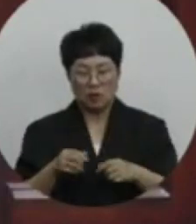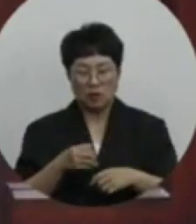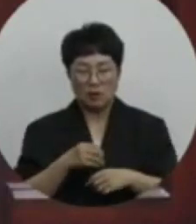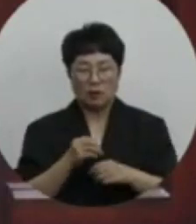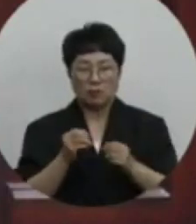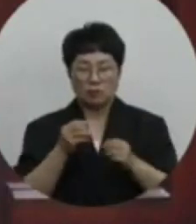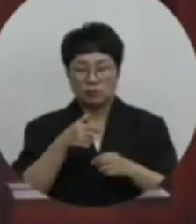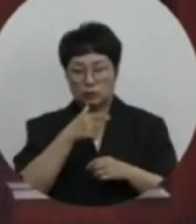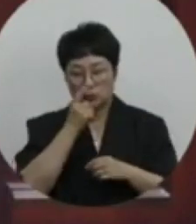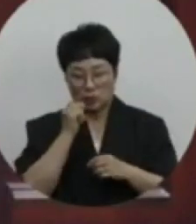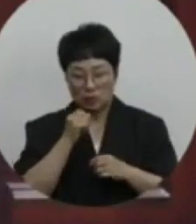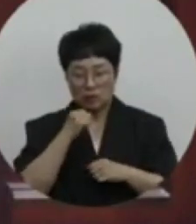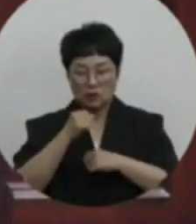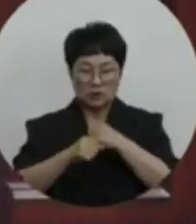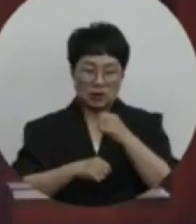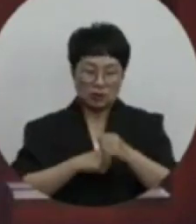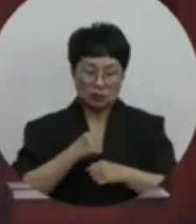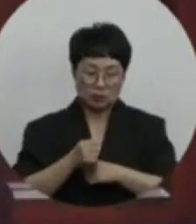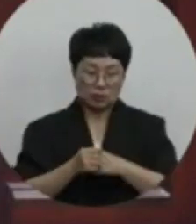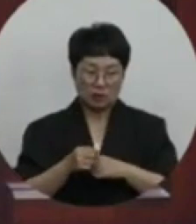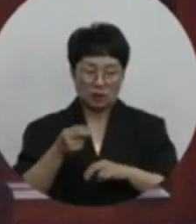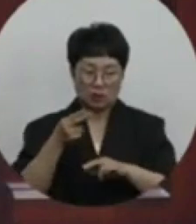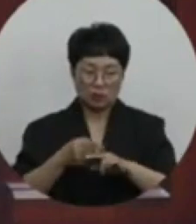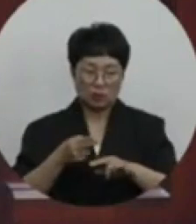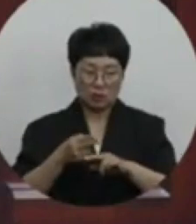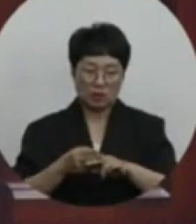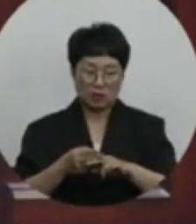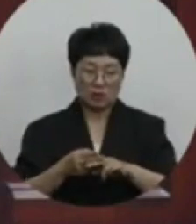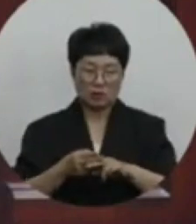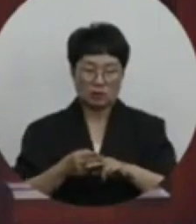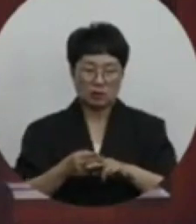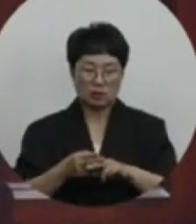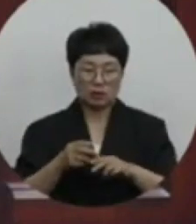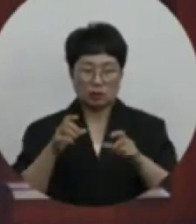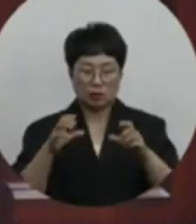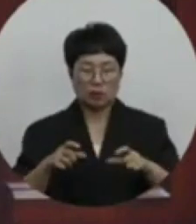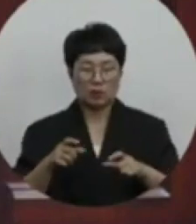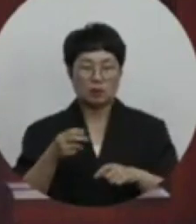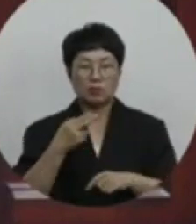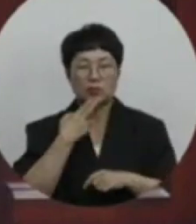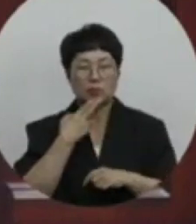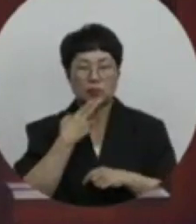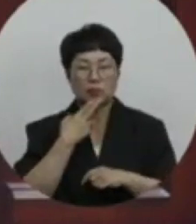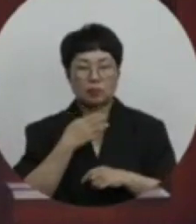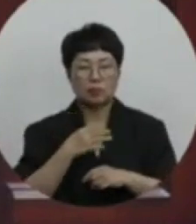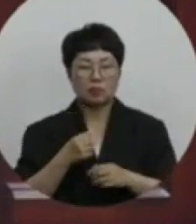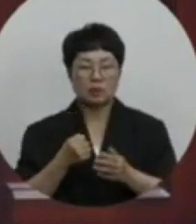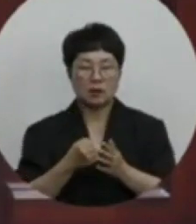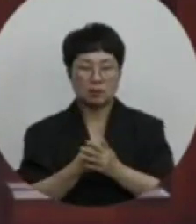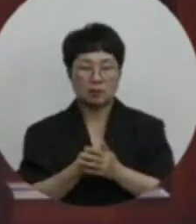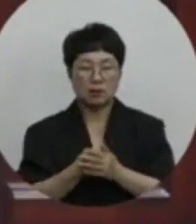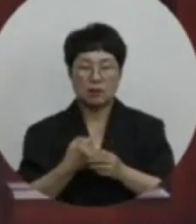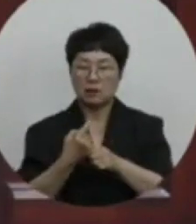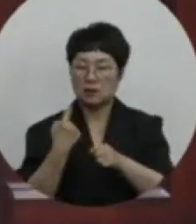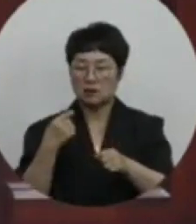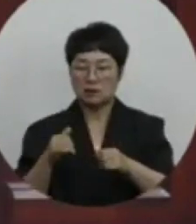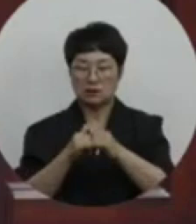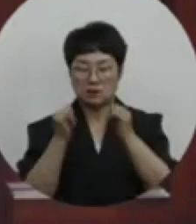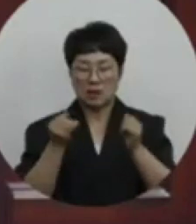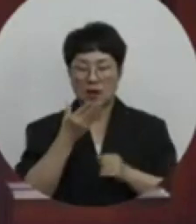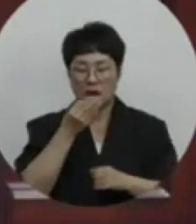비좁아 자유롭게 부엌에서 요리할 수 있는 공간이 마련되지 않았습니다. 본 의원은 작년